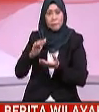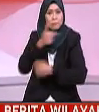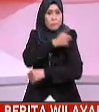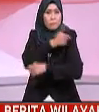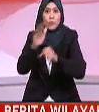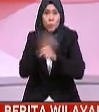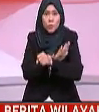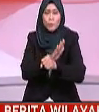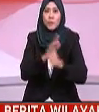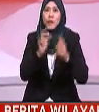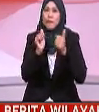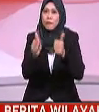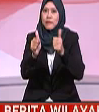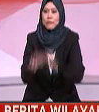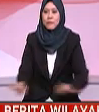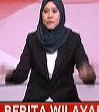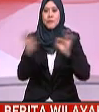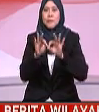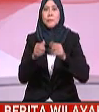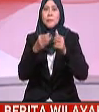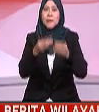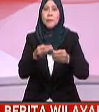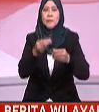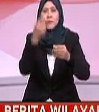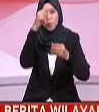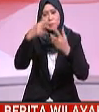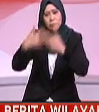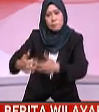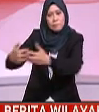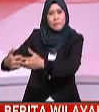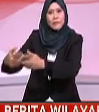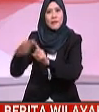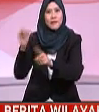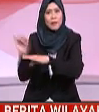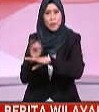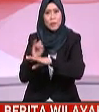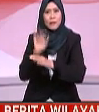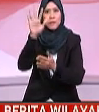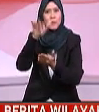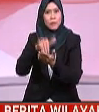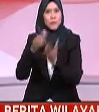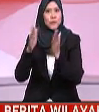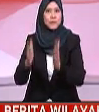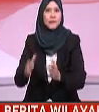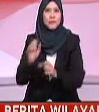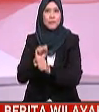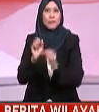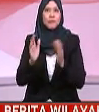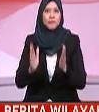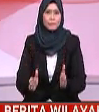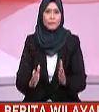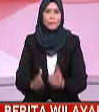juga diberi kepada industri berkapasiti besar yang mempunyai lebih daripada 5,000 pekerja.